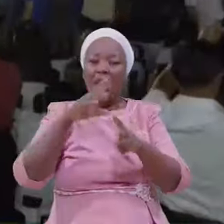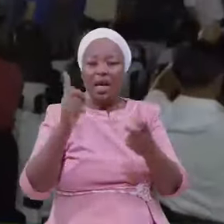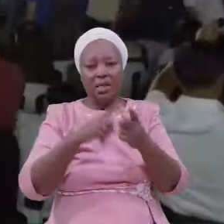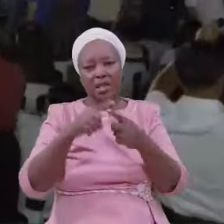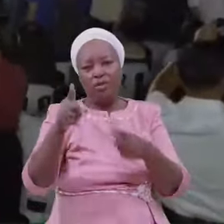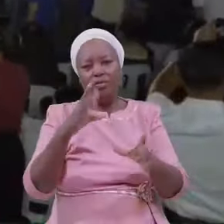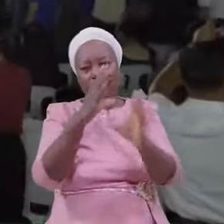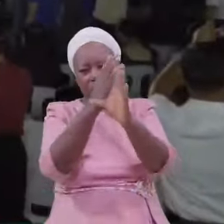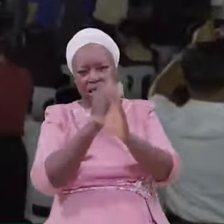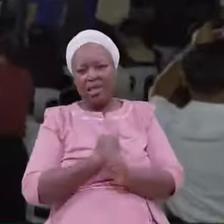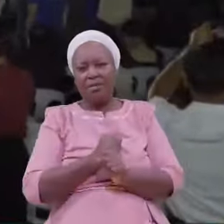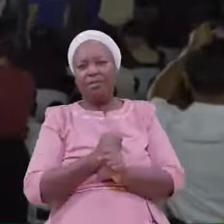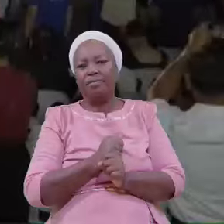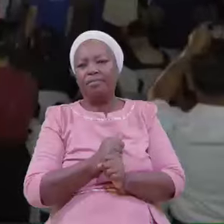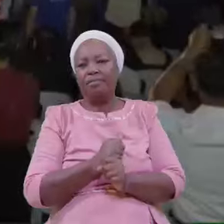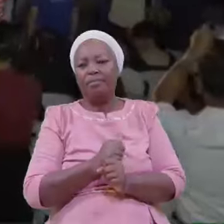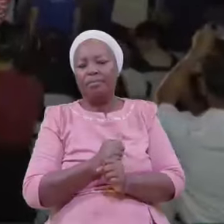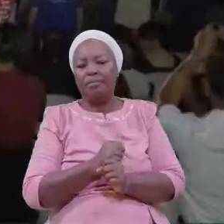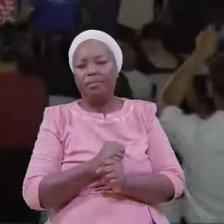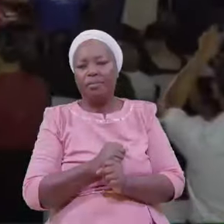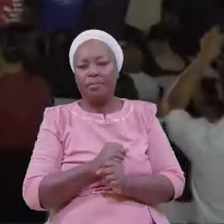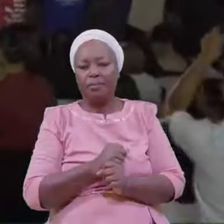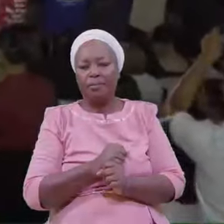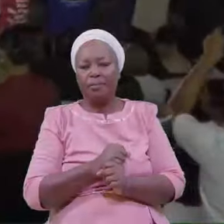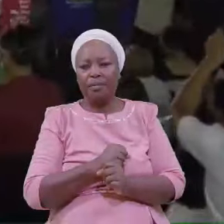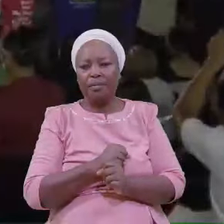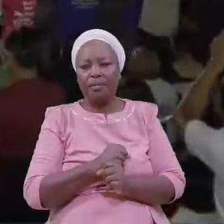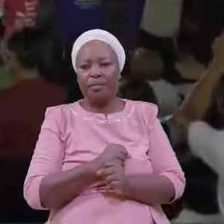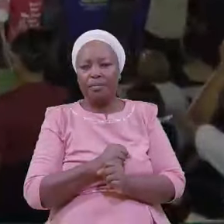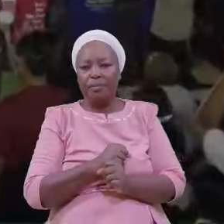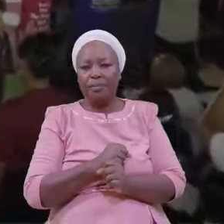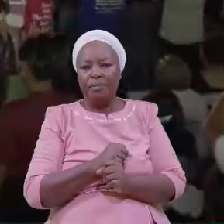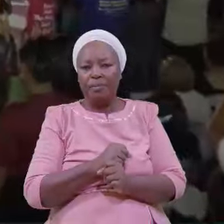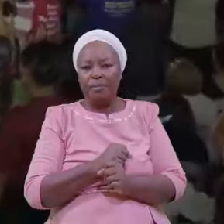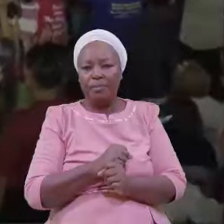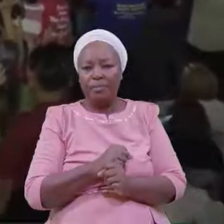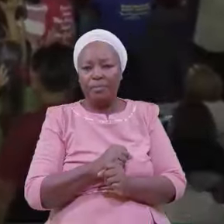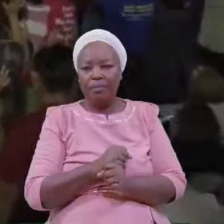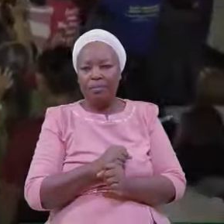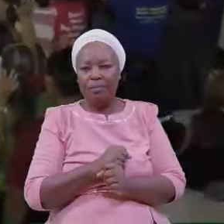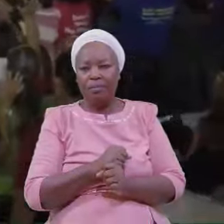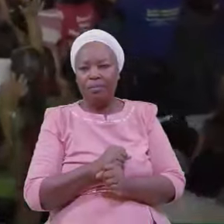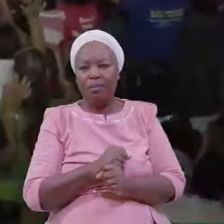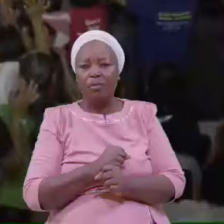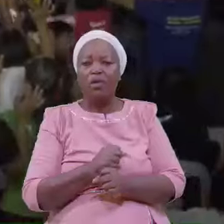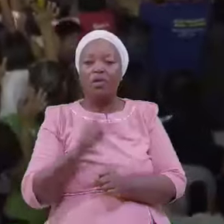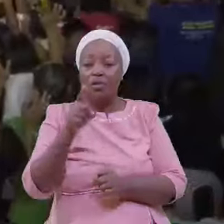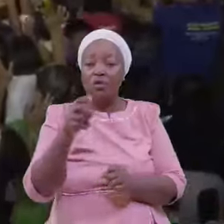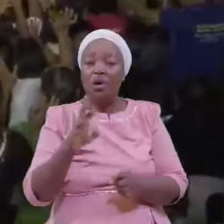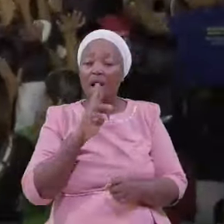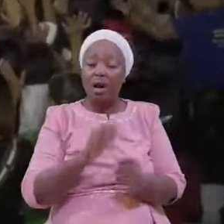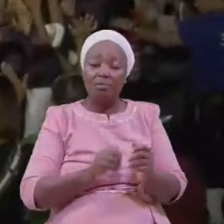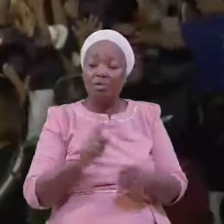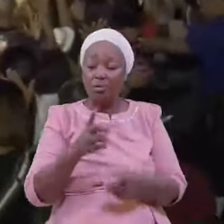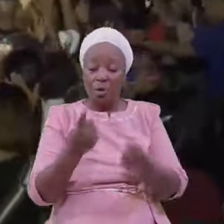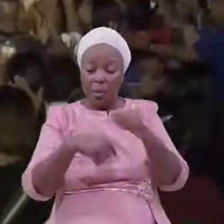mo, Panginoon, tumitingala ka sa Panginoon at tinatanggap mo ang kaligtasan. You turn away from darkness and turn to the light. Iniiwanan